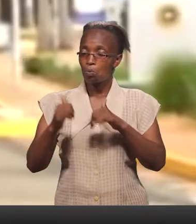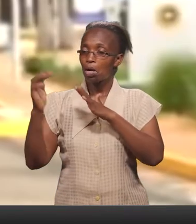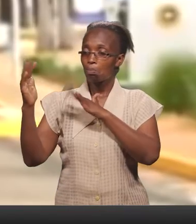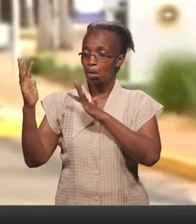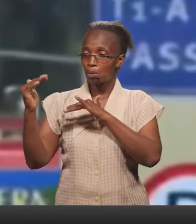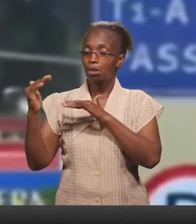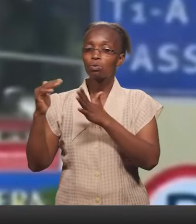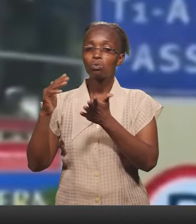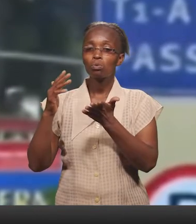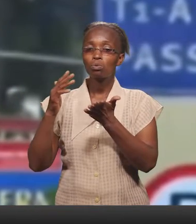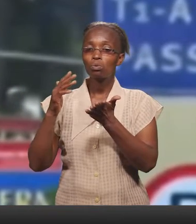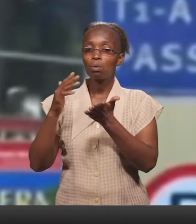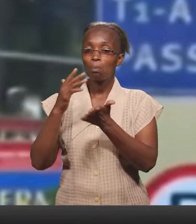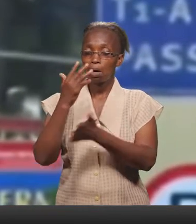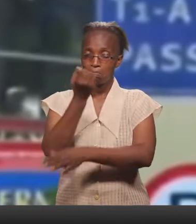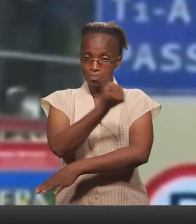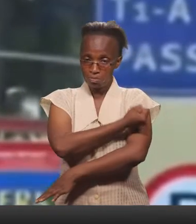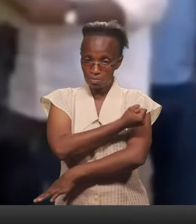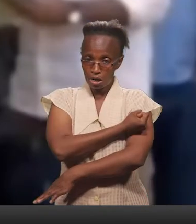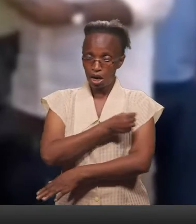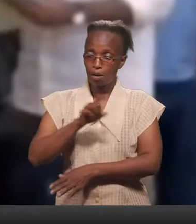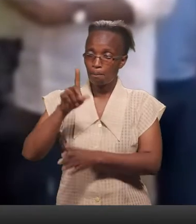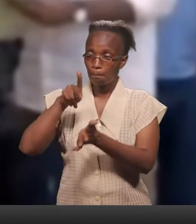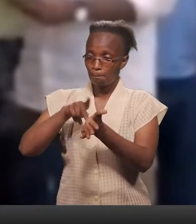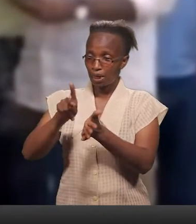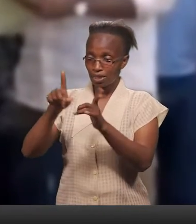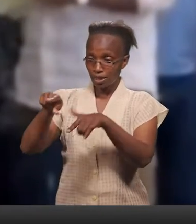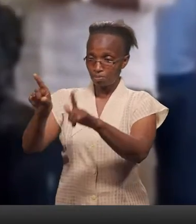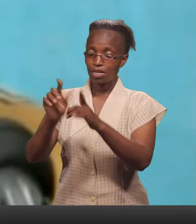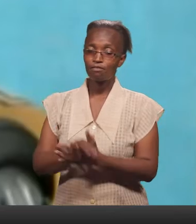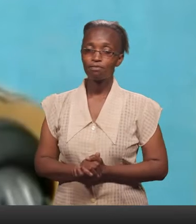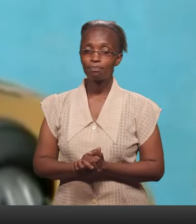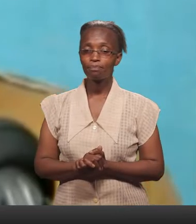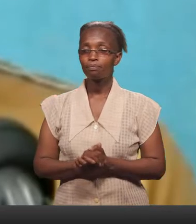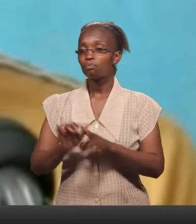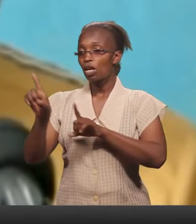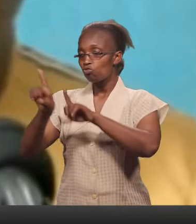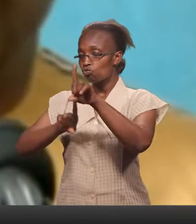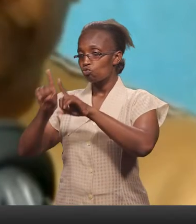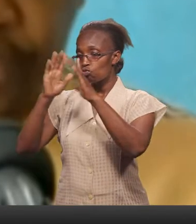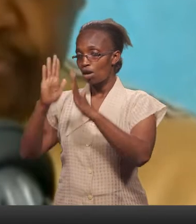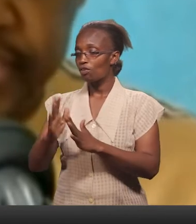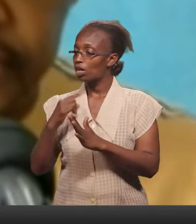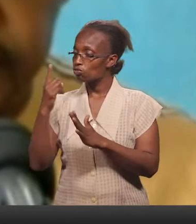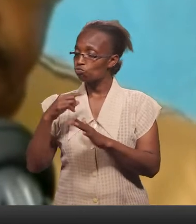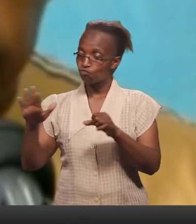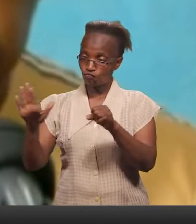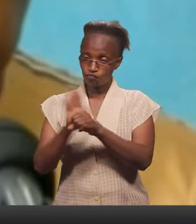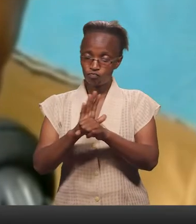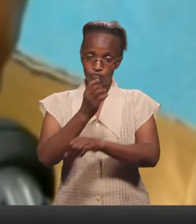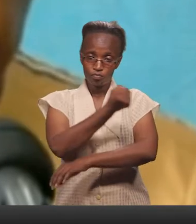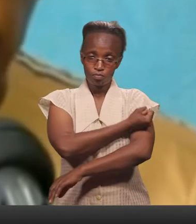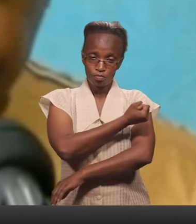chanjo watahitajika kupimwa na kugharamikia gharama ya vifaa vya vipimo hivyo. Travelers who are fully